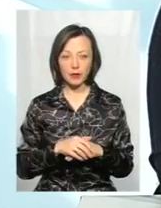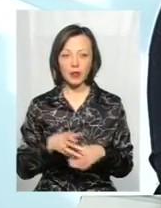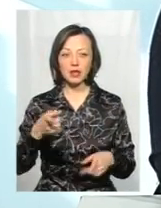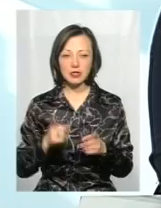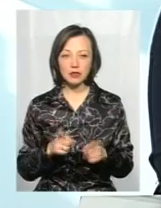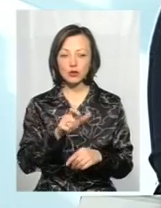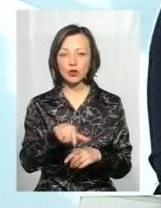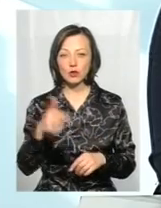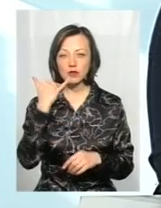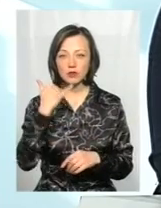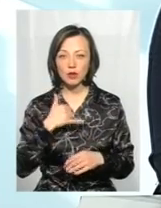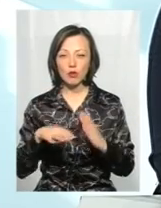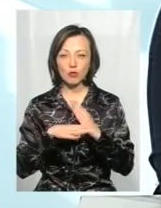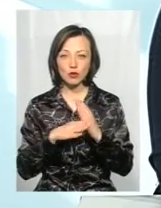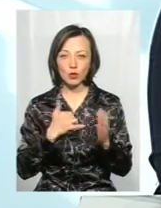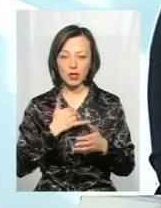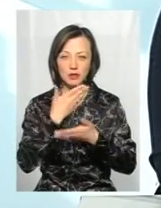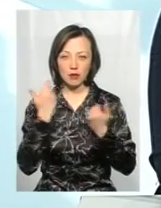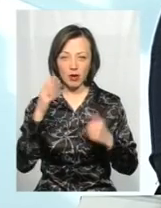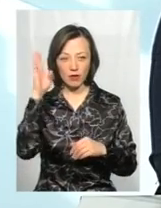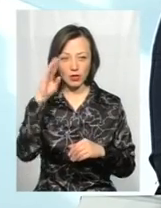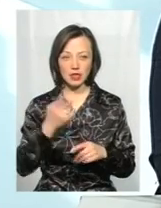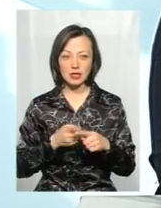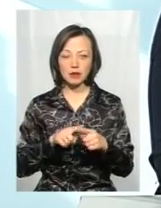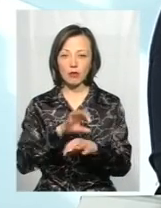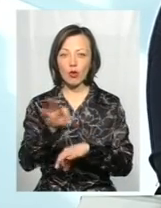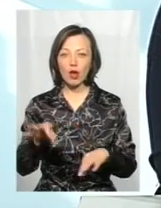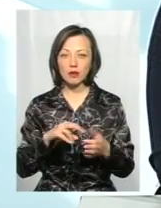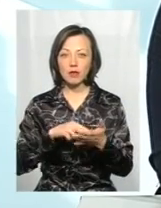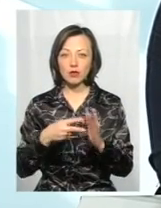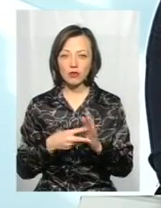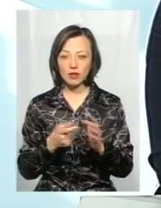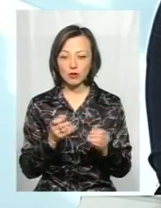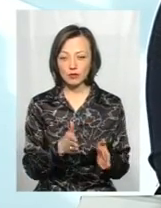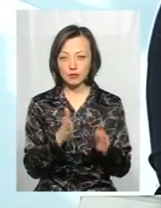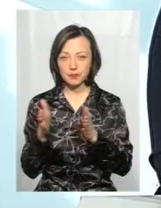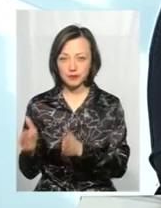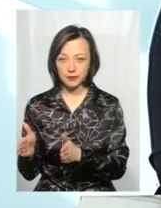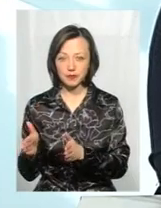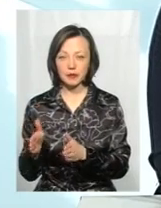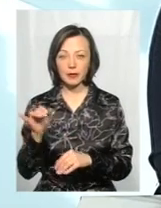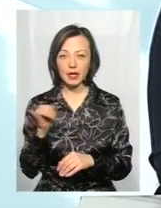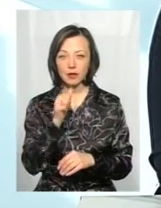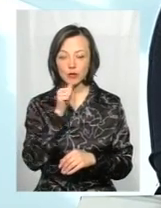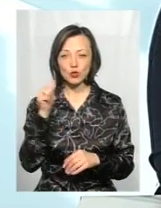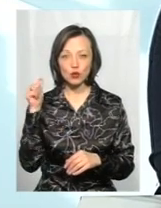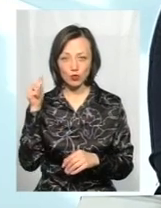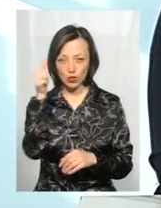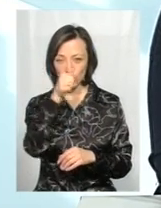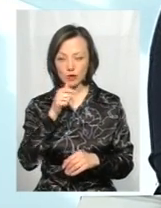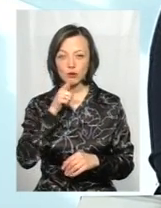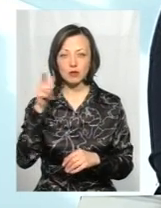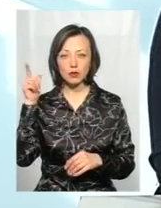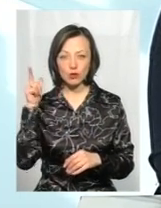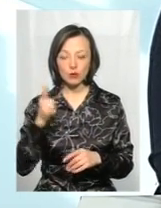Дійсно, люди дзвонили, поможіть, нас немає води. І ми всі ці проєкти, які ми планували, трохи відсунули їх в сторону. І в минулому році, і